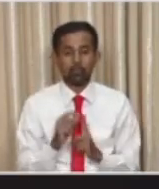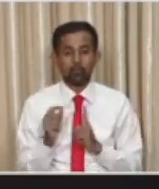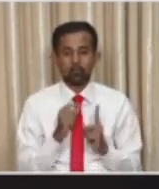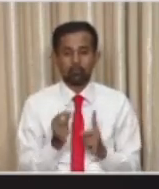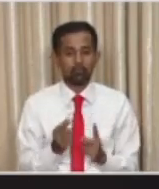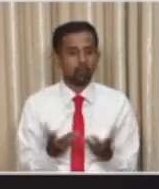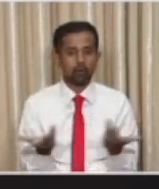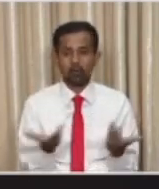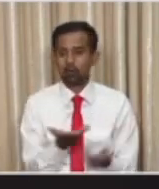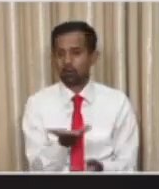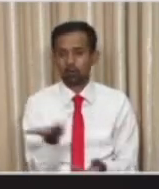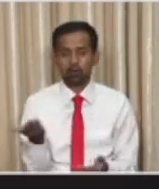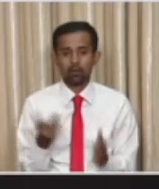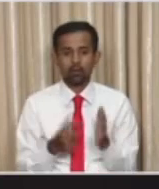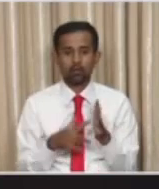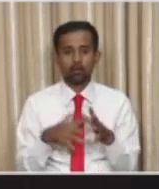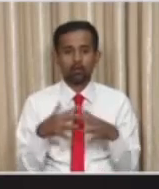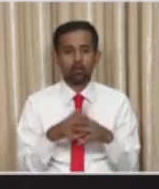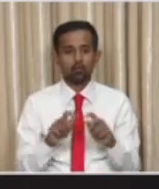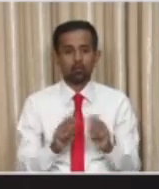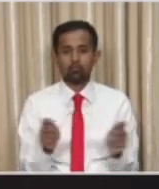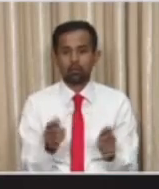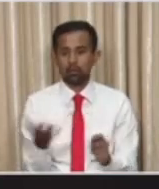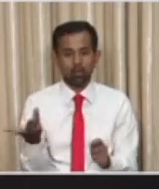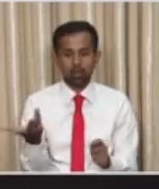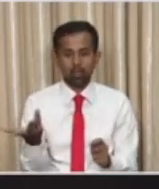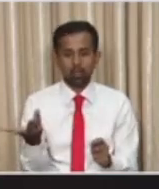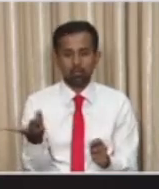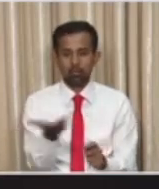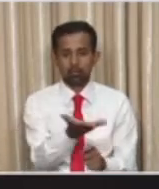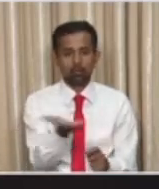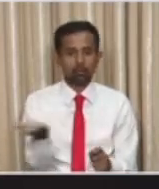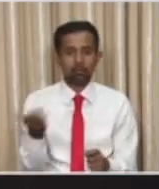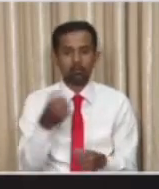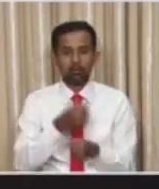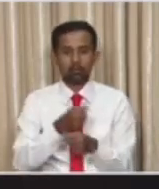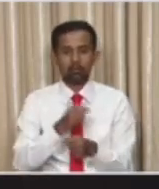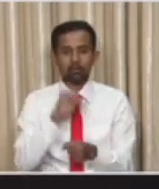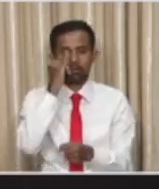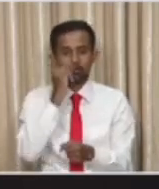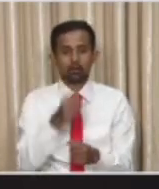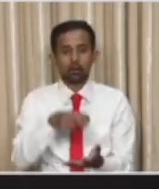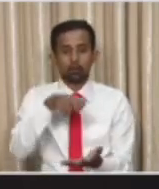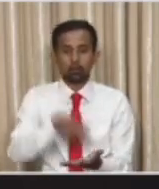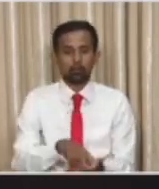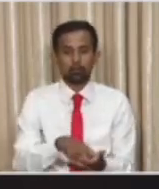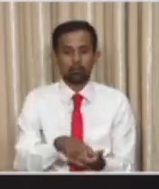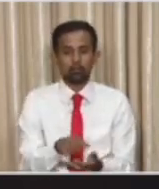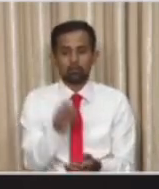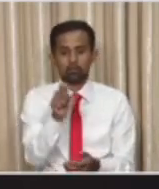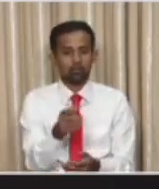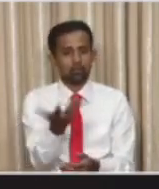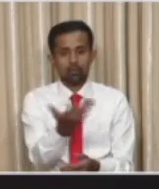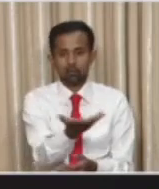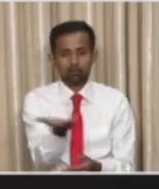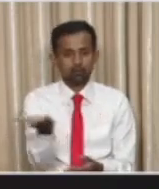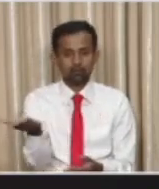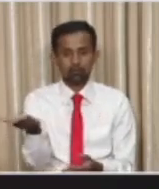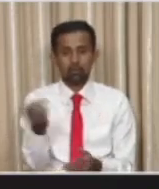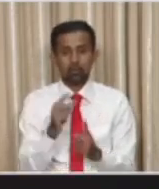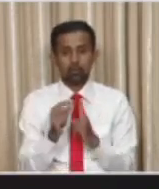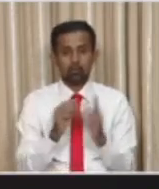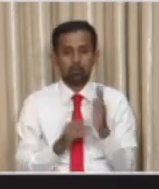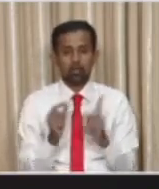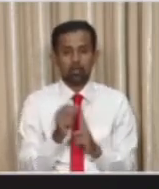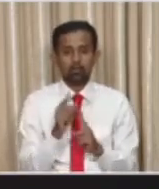නැද්ද නීති කඩපු අය? මේ පාර්ලිමේන්තුවේ නැද්ද රාජ්‍ය නිලධාරීන් දනගස්සපු අය? හැබැයි මේ මන්ත්‍රීතුමා